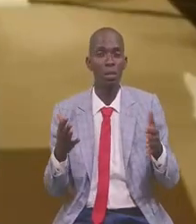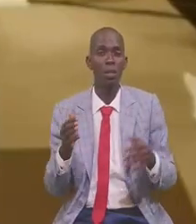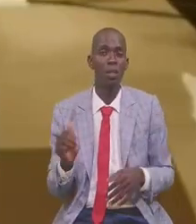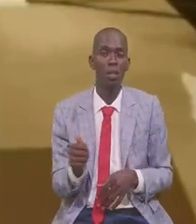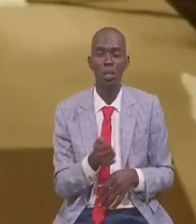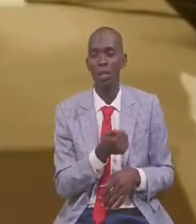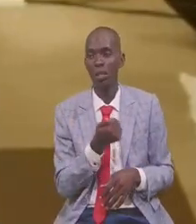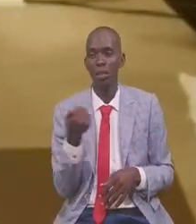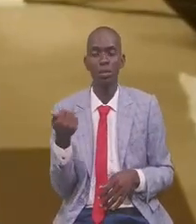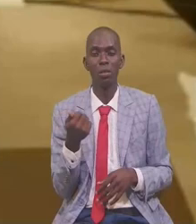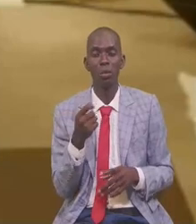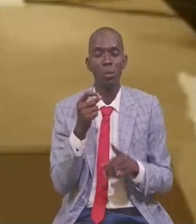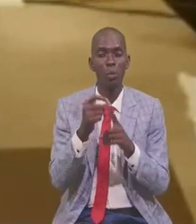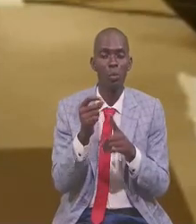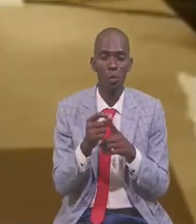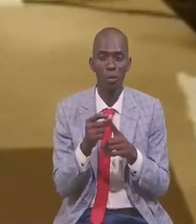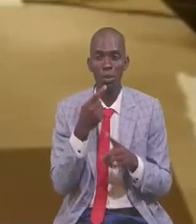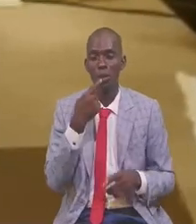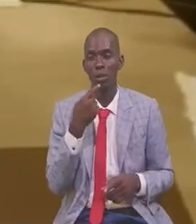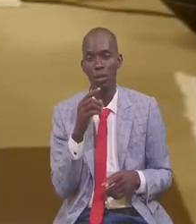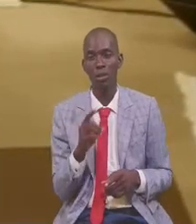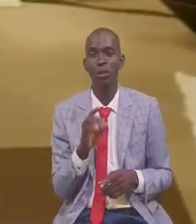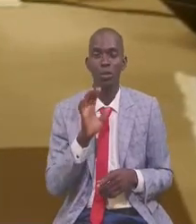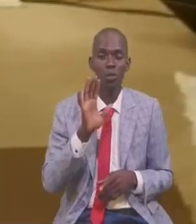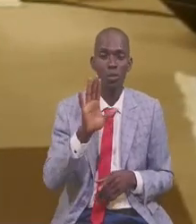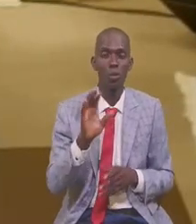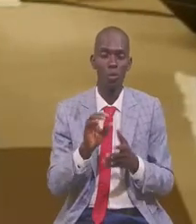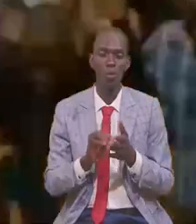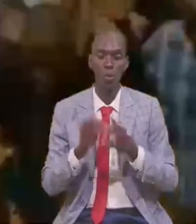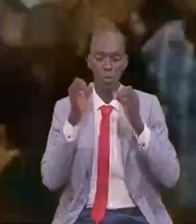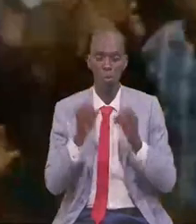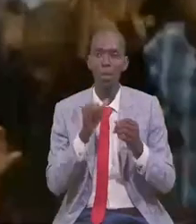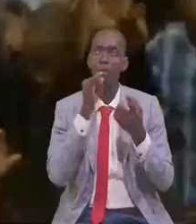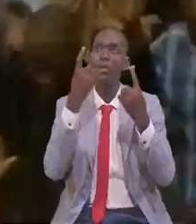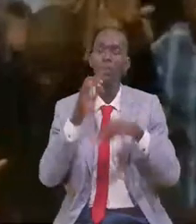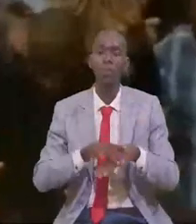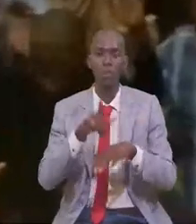sans aucune voix audible, le manteau est venu.